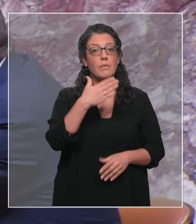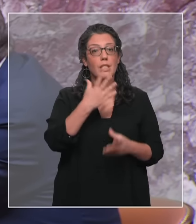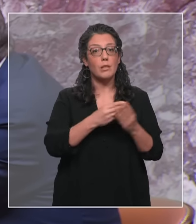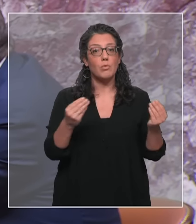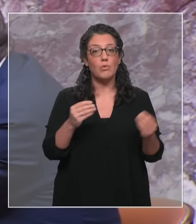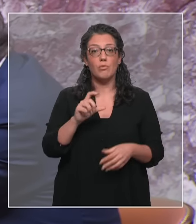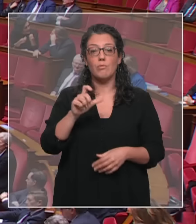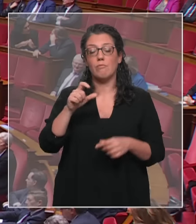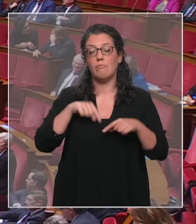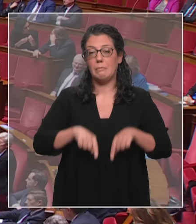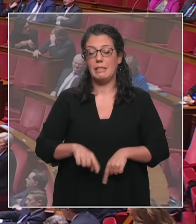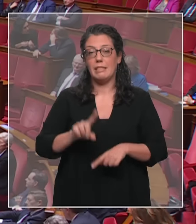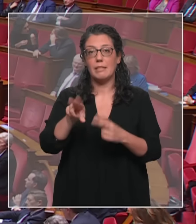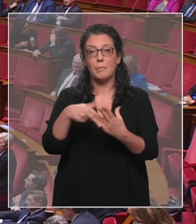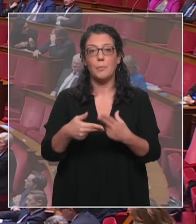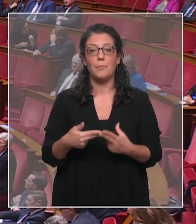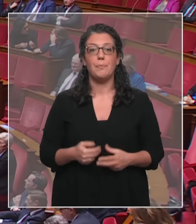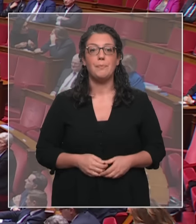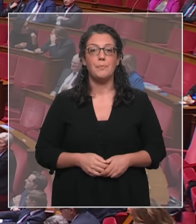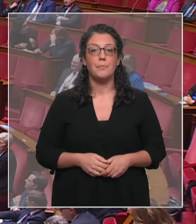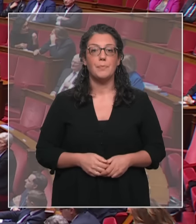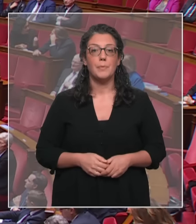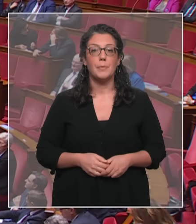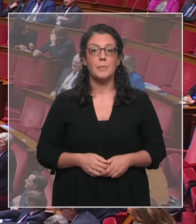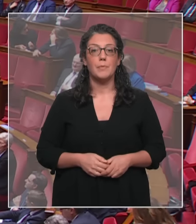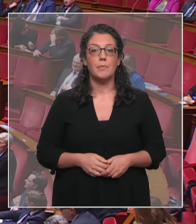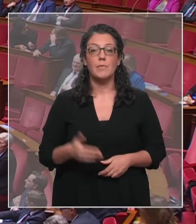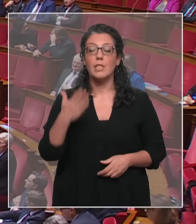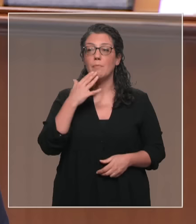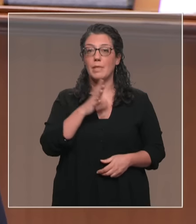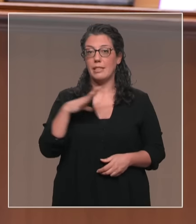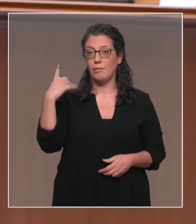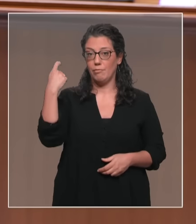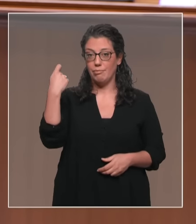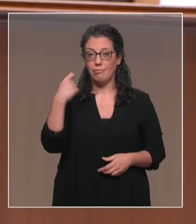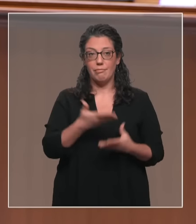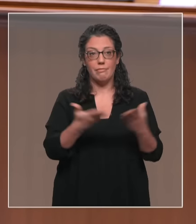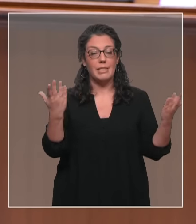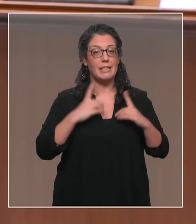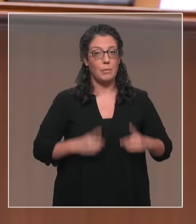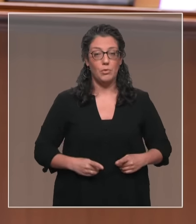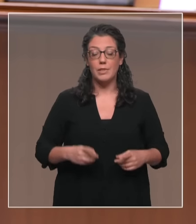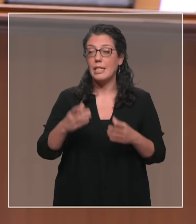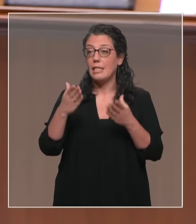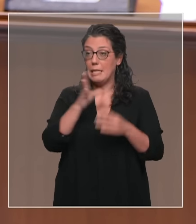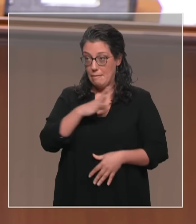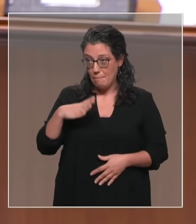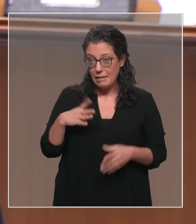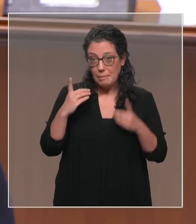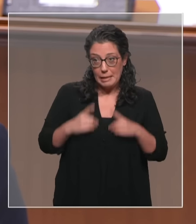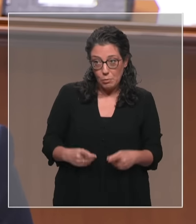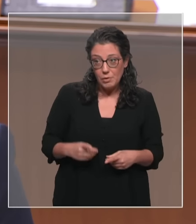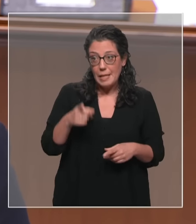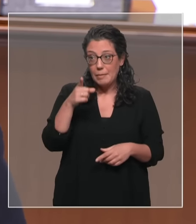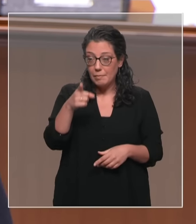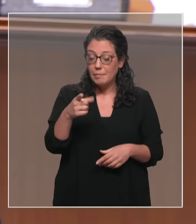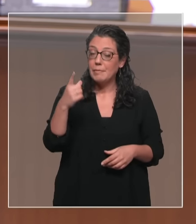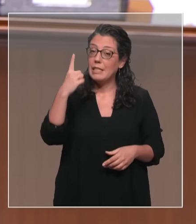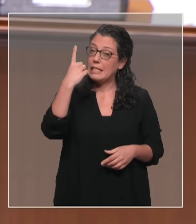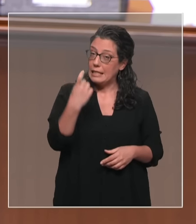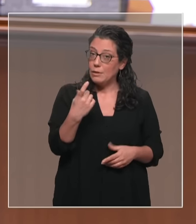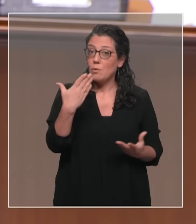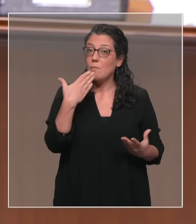ministre de l'Économie. Merci Madame la Présidente, Mesdames et Messieurs les députés, Madame la députée Brûlebois, je vous remercie pour